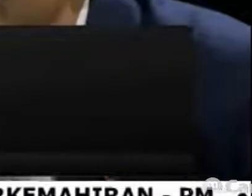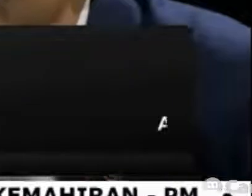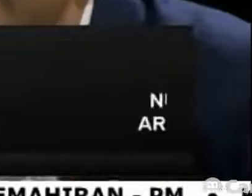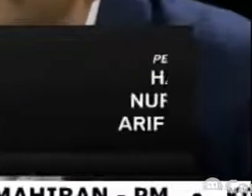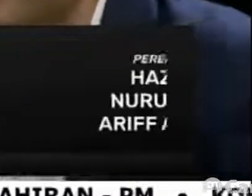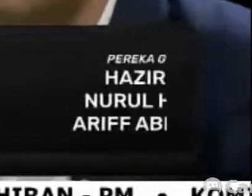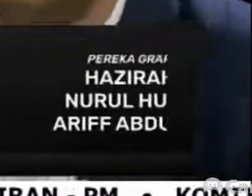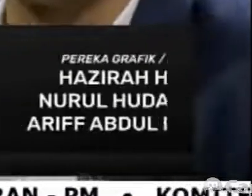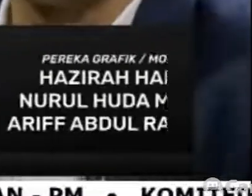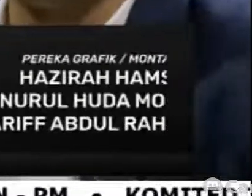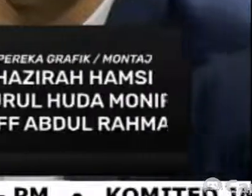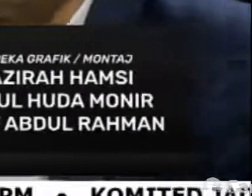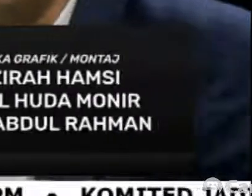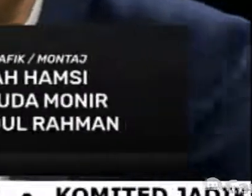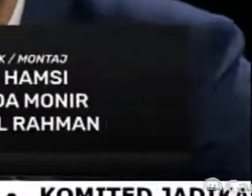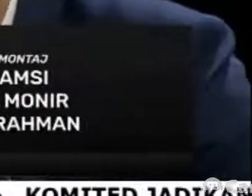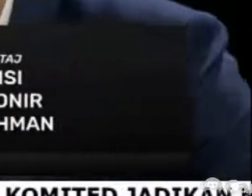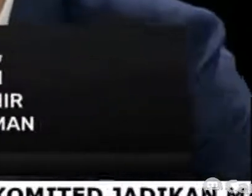hai hai